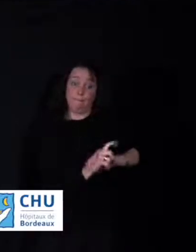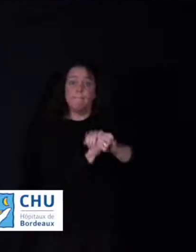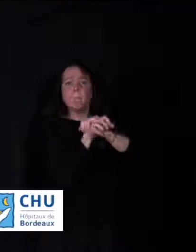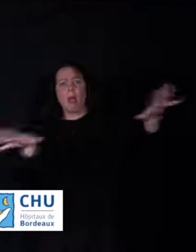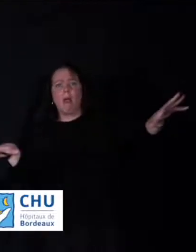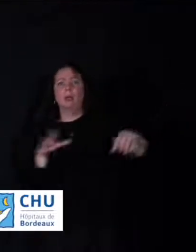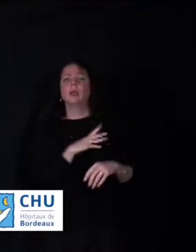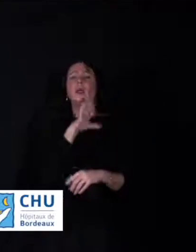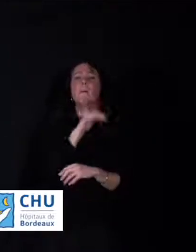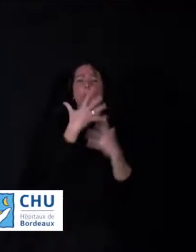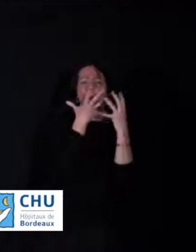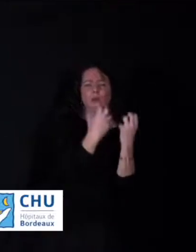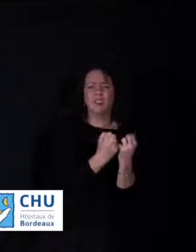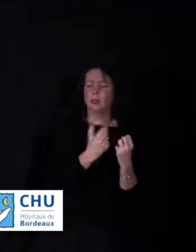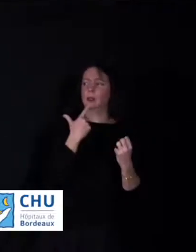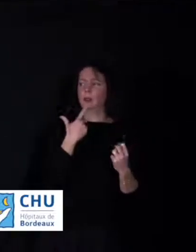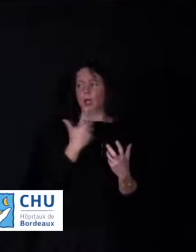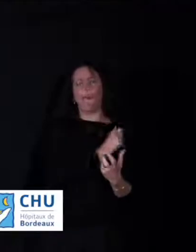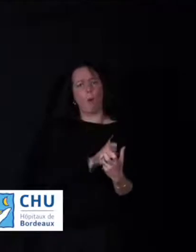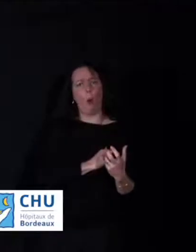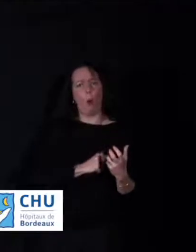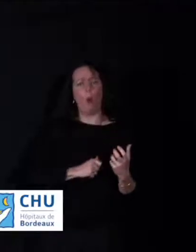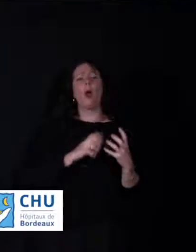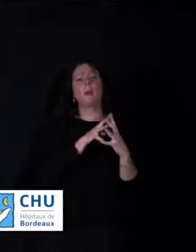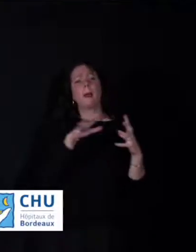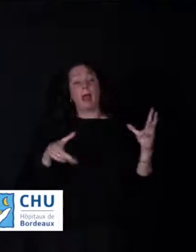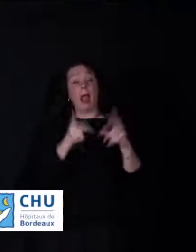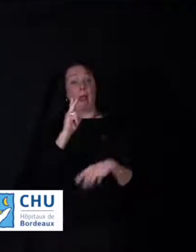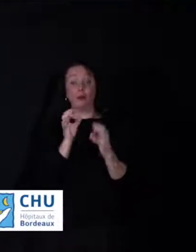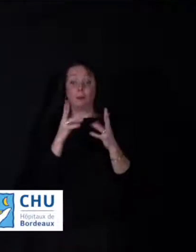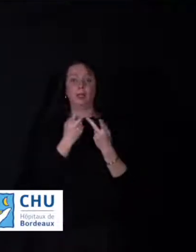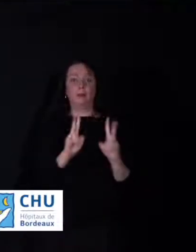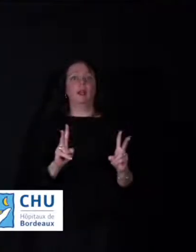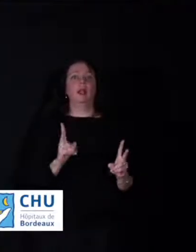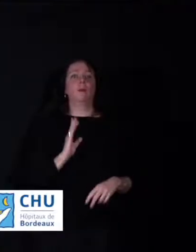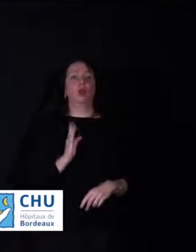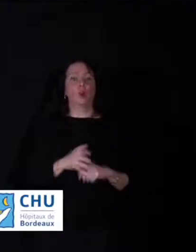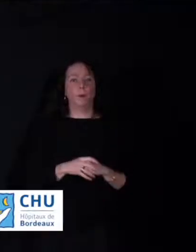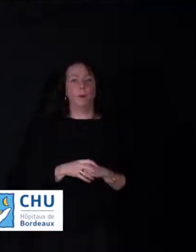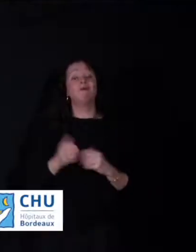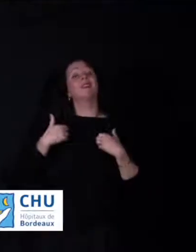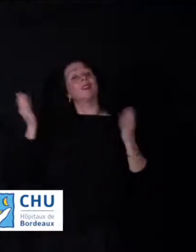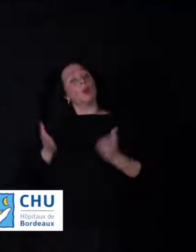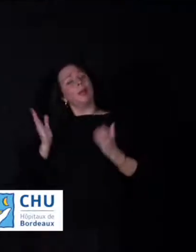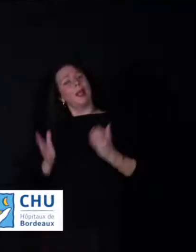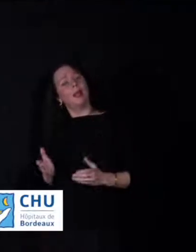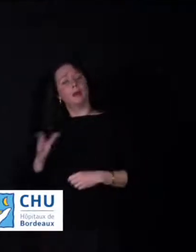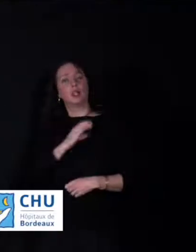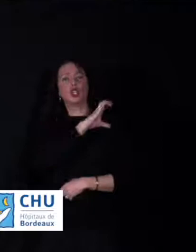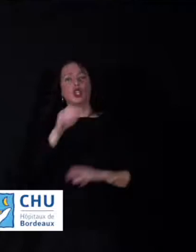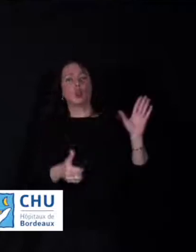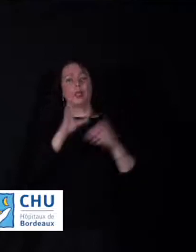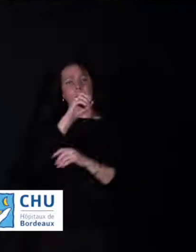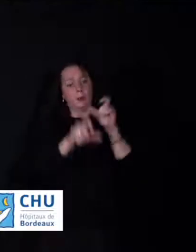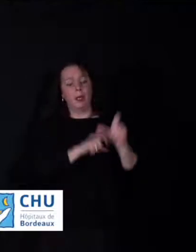bleu foncé, plus c'est foncé, plus il y a de cas, et plus précisément la ville de Bordeaux. On a compté au CHU 160 personnes